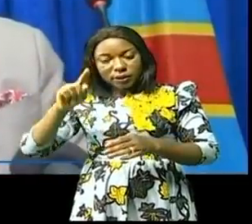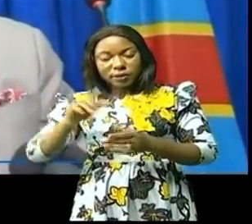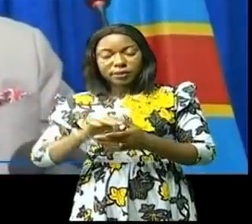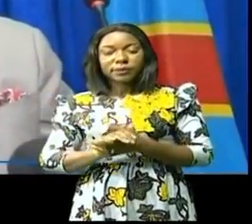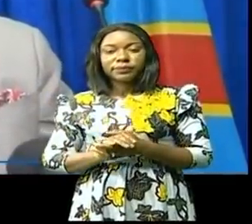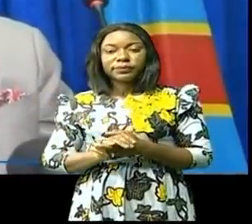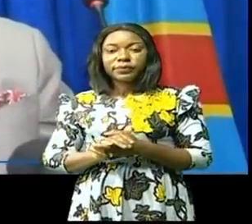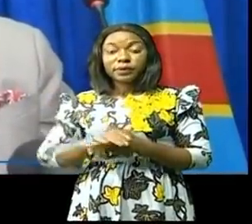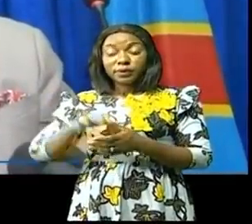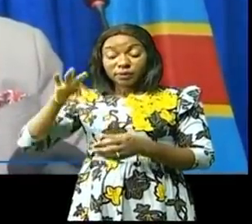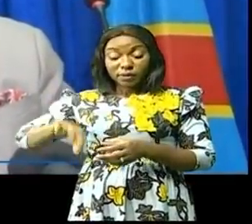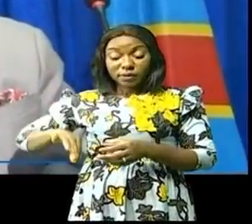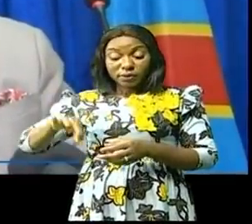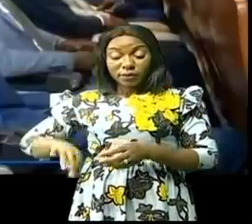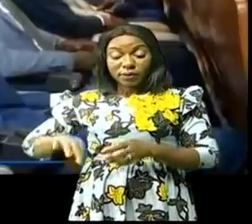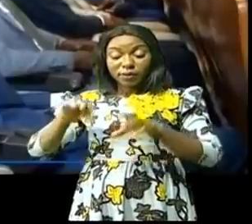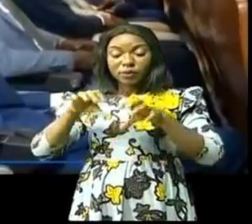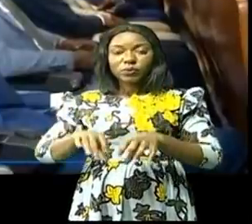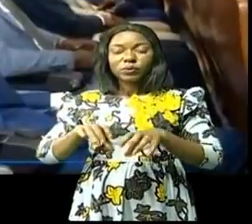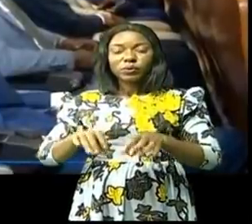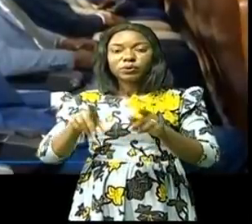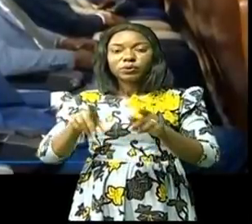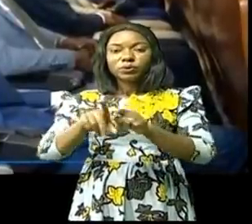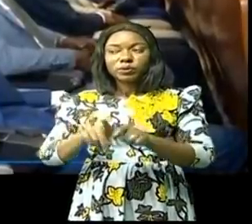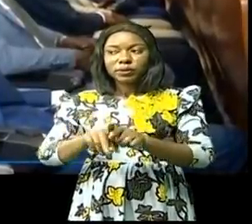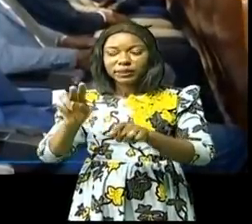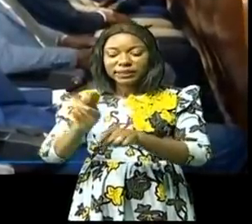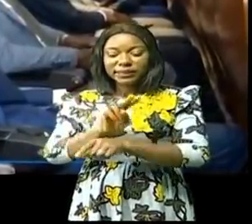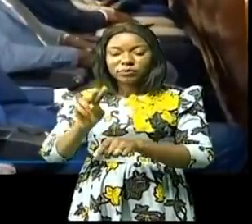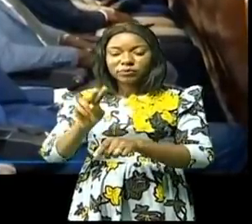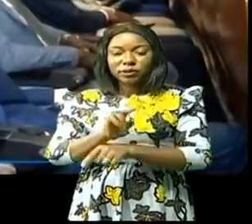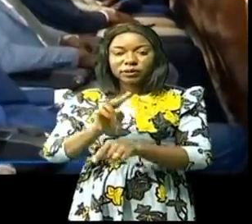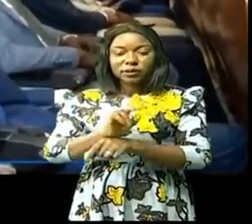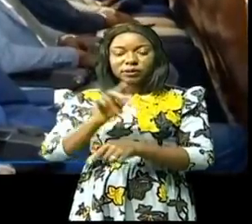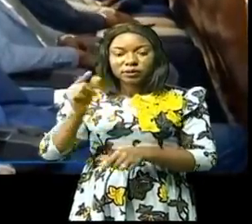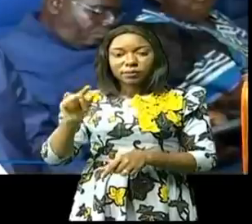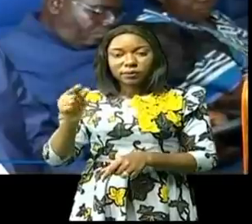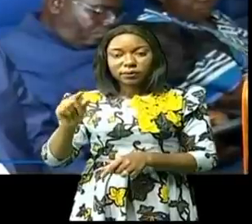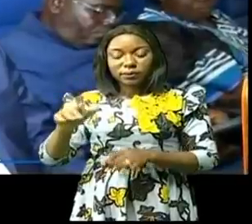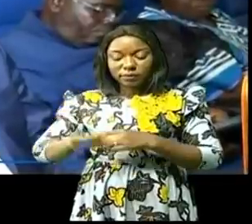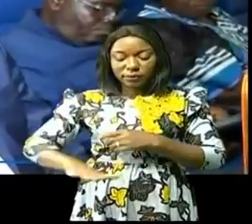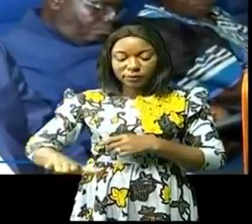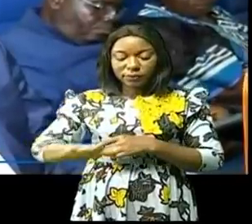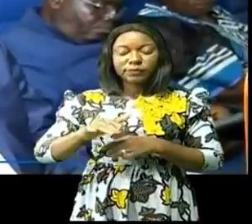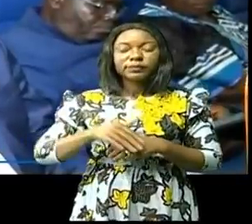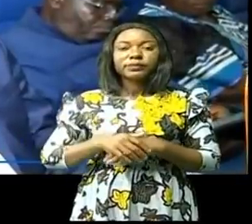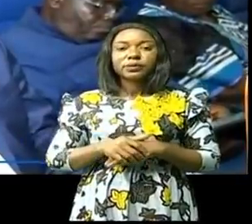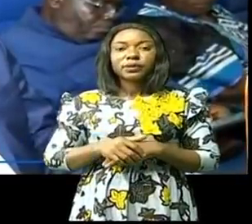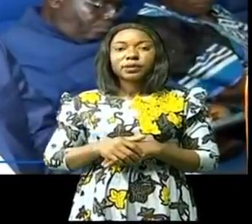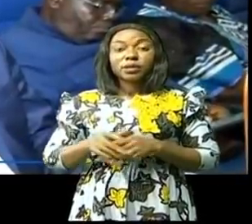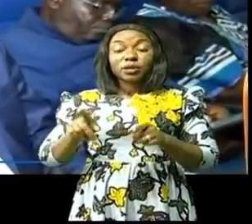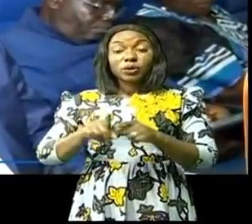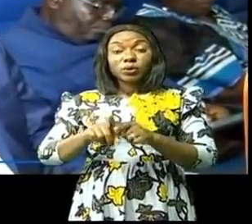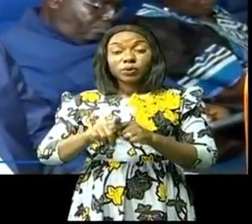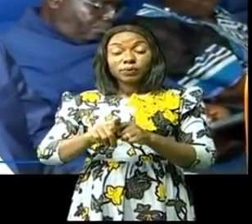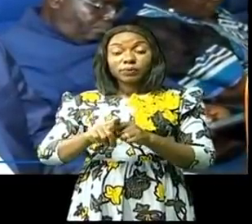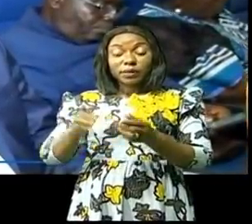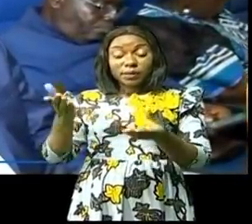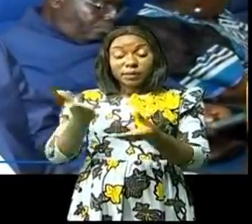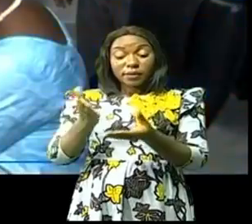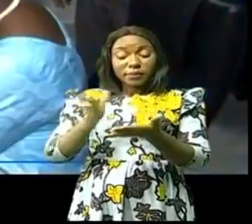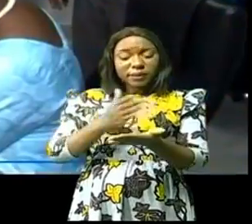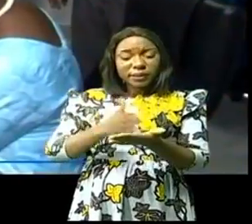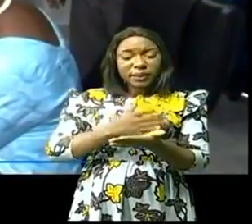bénéficier à la population congolaise de l'exploitation minière des différents gisements miniers du pays. Comme soubassement juridique, les